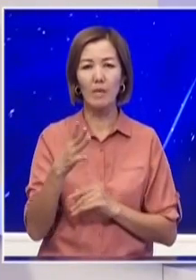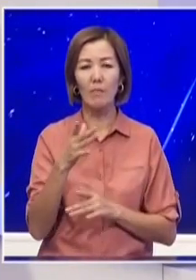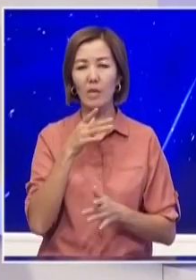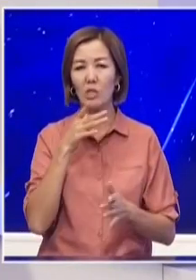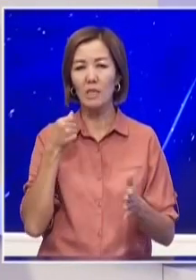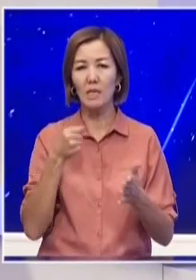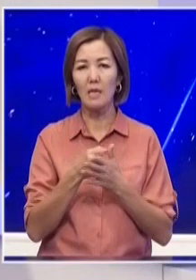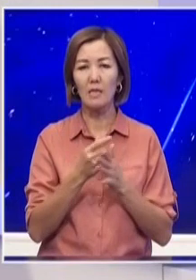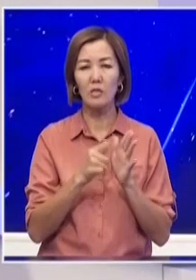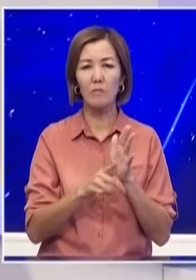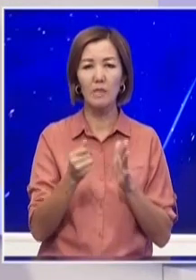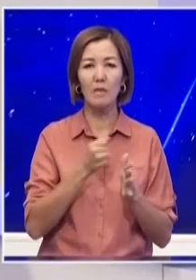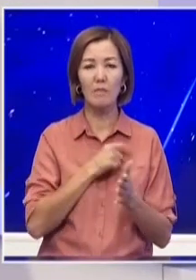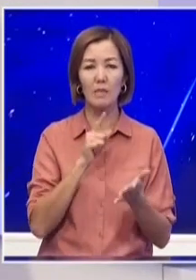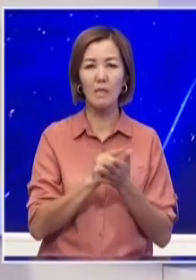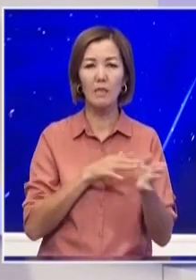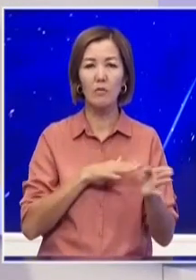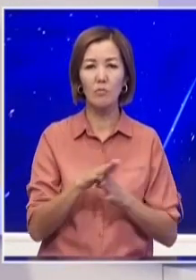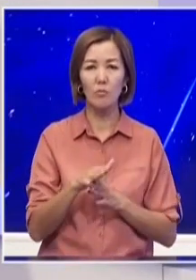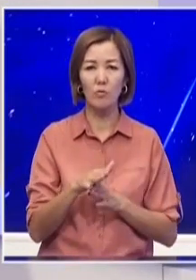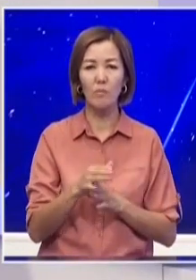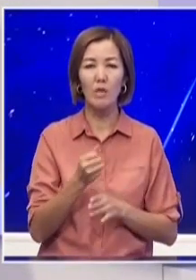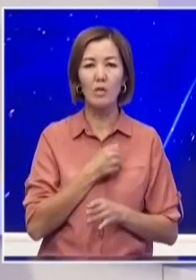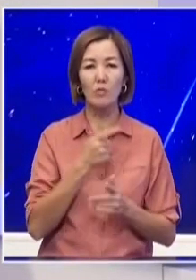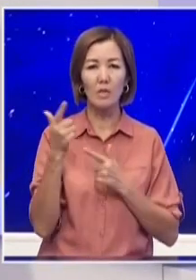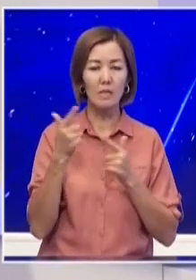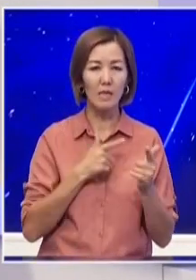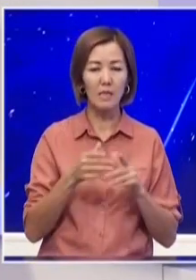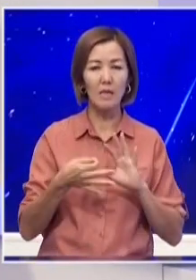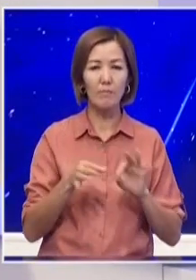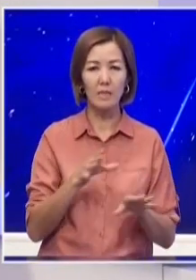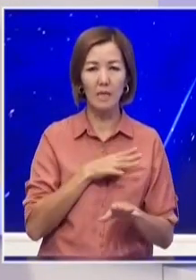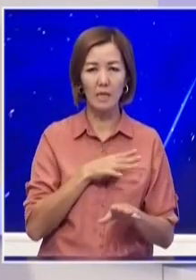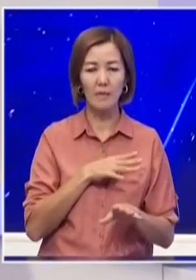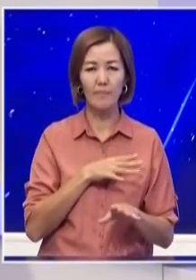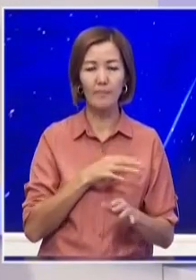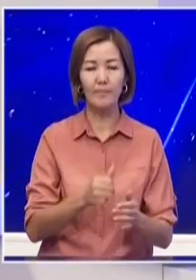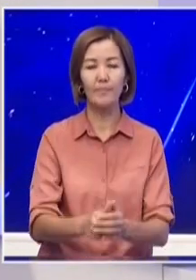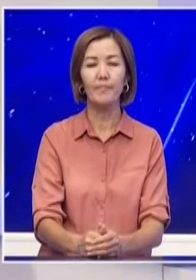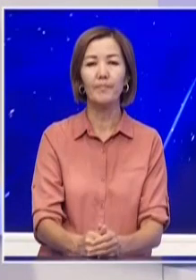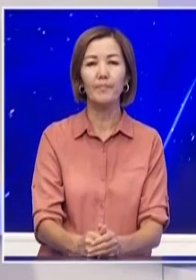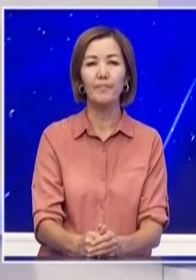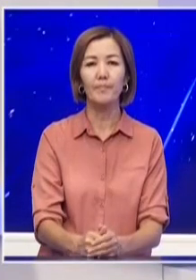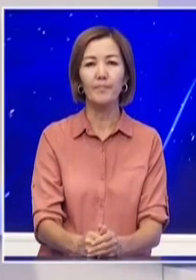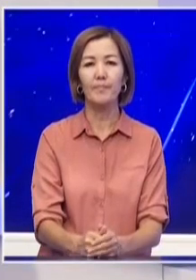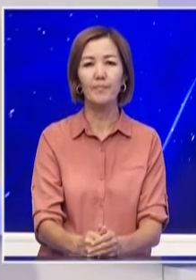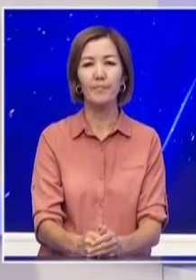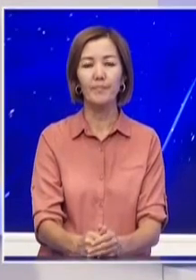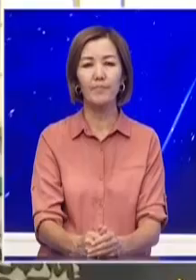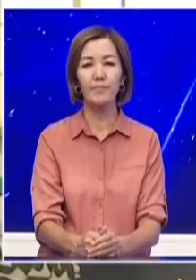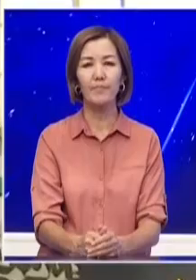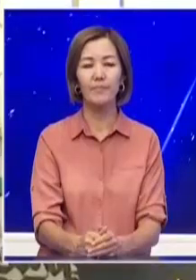жас аралығында 72 әскери міндетті өз борыштарын өтеп, жауынгерлік дайындықтарын пысықтады. Тақырыпты тілшіміз толықтырады.